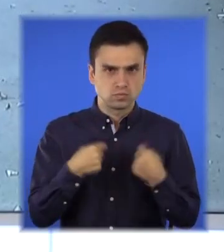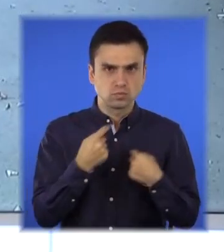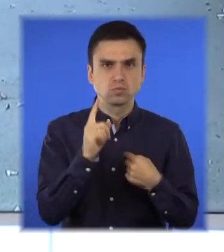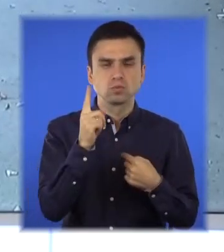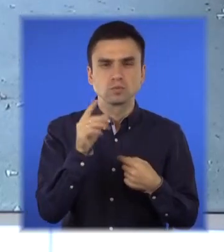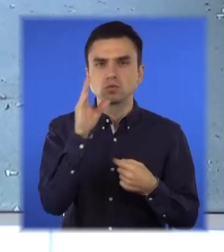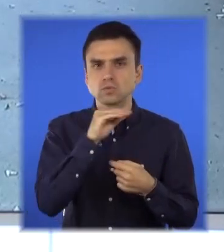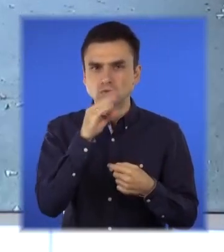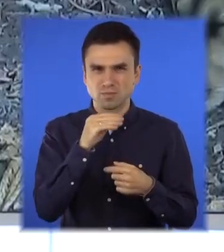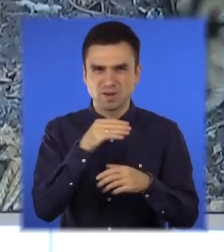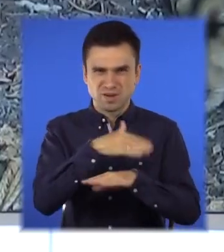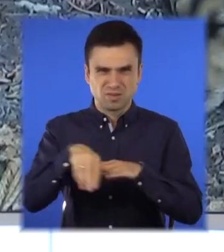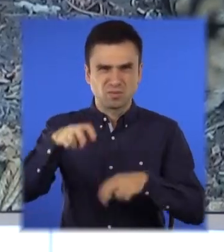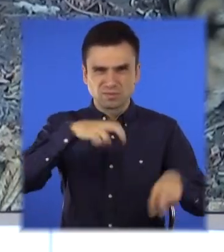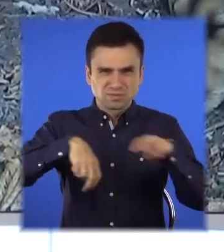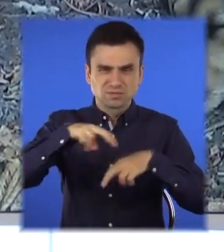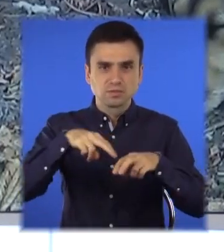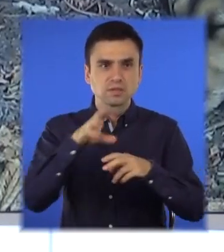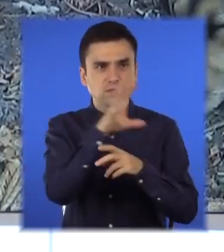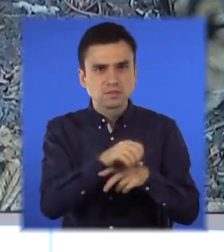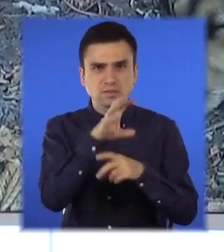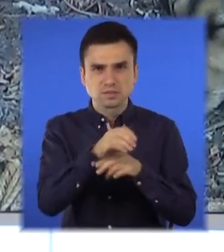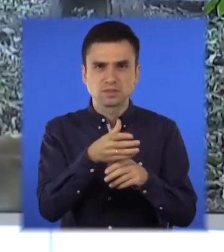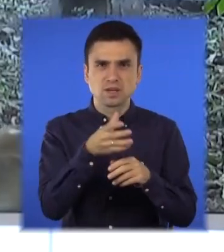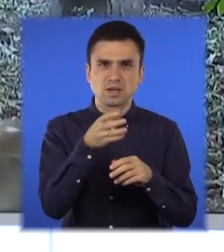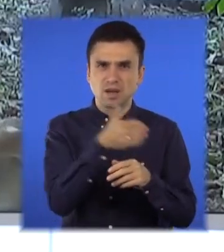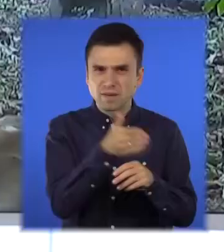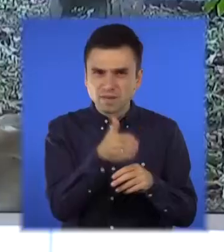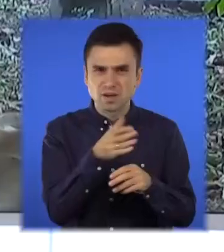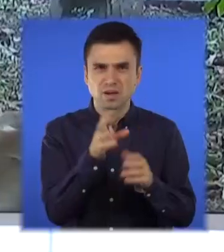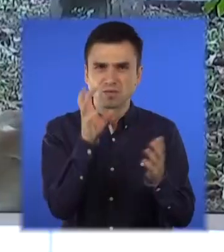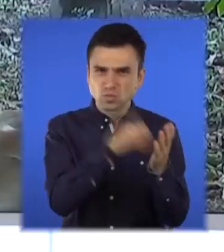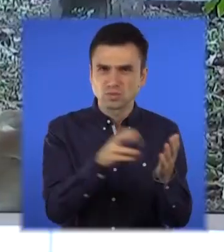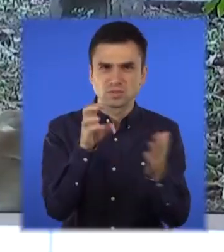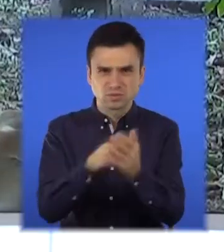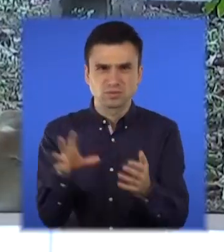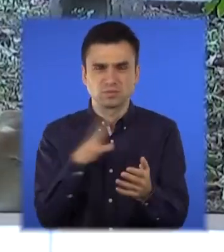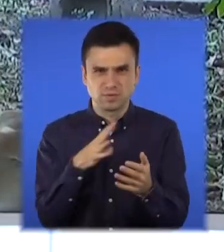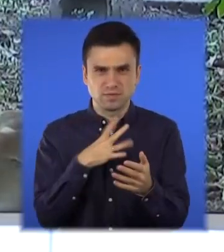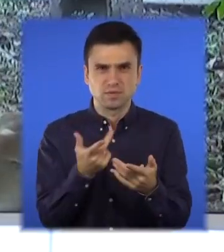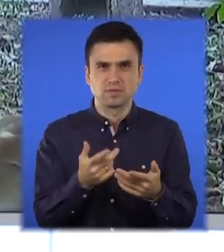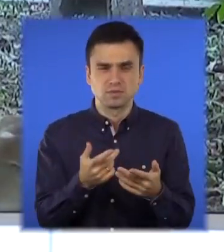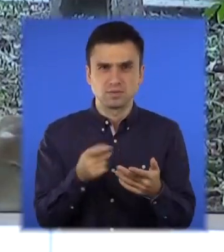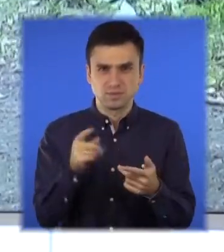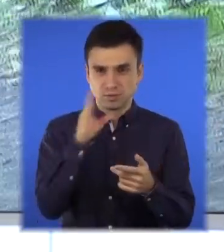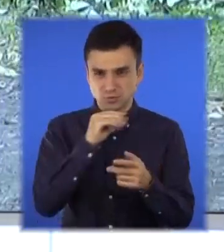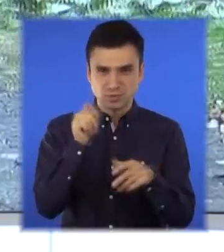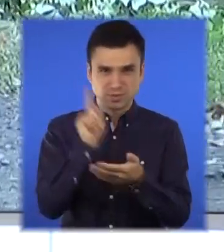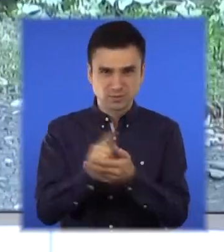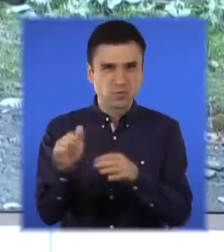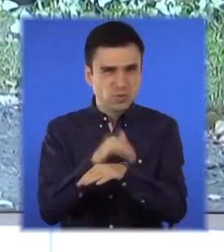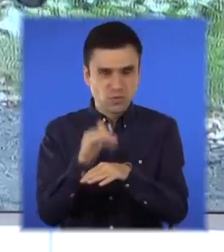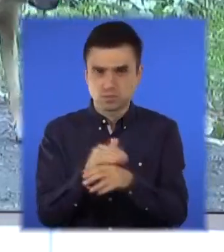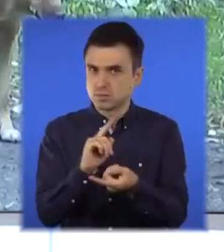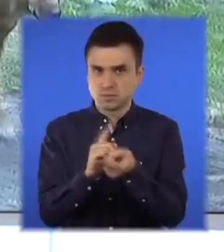людей. Покусані руки та ноги, розірваний одяг, попсовані нерви. Саме таку ласку отримують жителі будинку від начебто дружелюбних